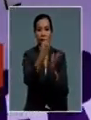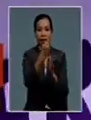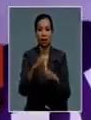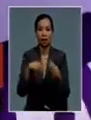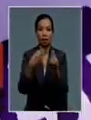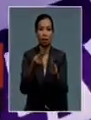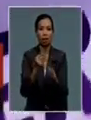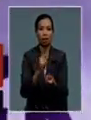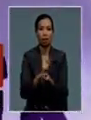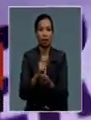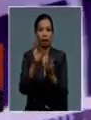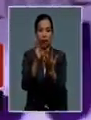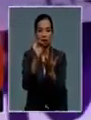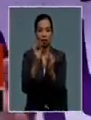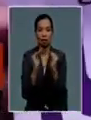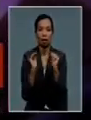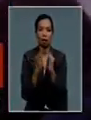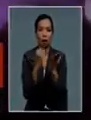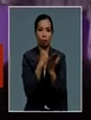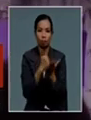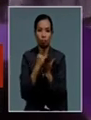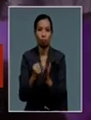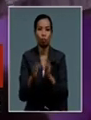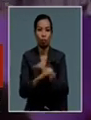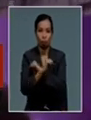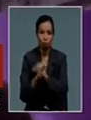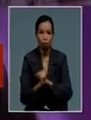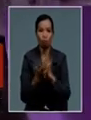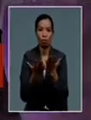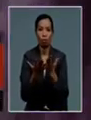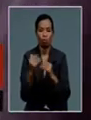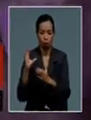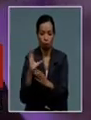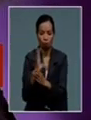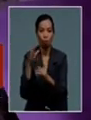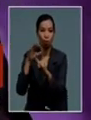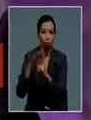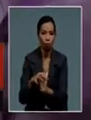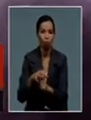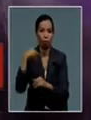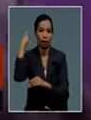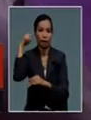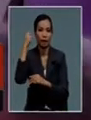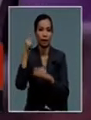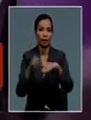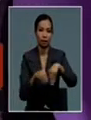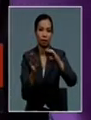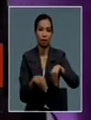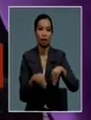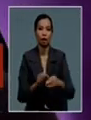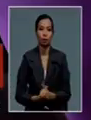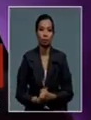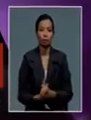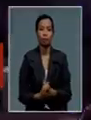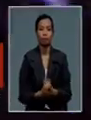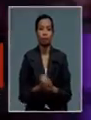งให้เห็นถึงการเลือกปฏิบัติการคุกคามและการใช้ความรุนแรงต่อผู้หญิงในสเปนครับ การแสดง